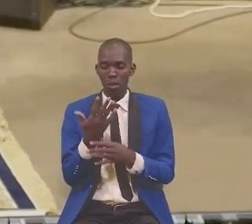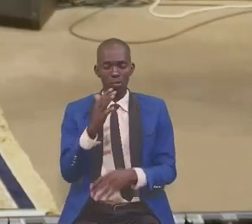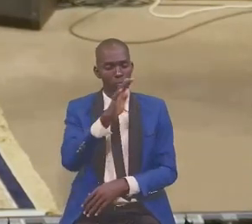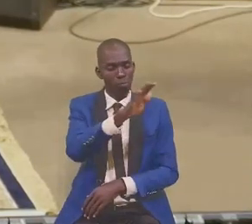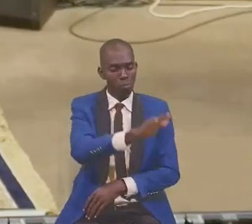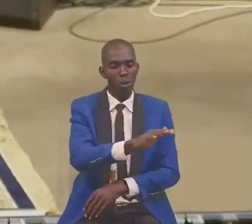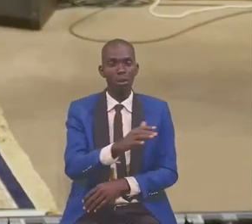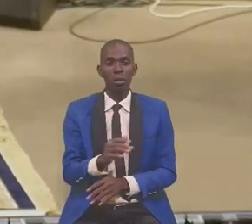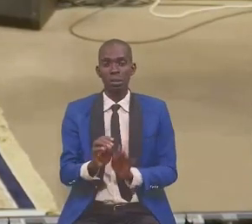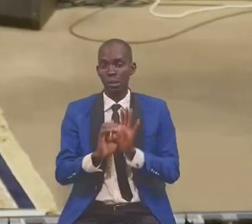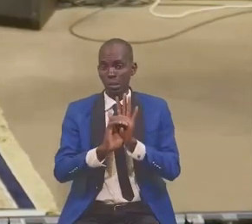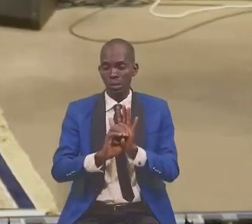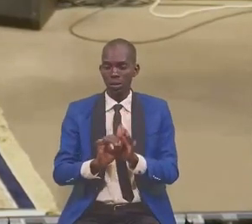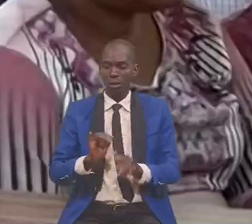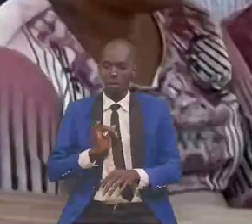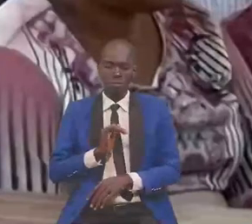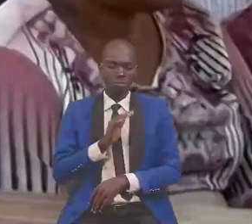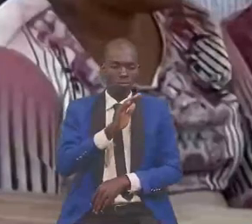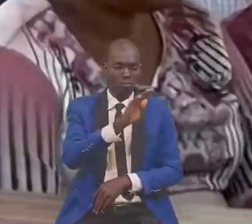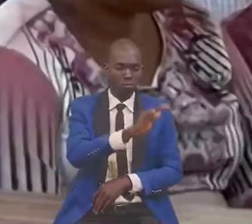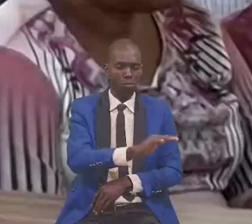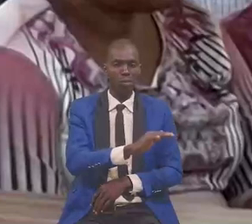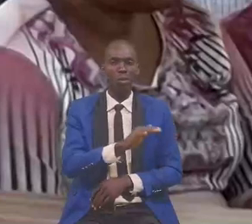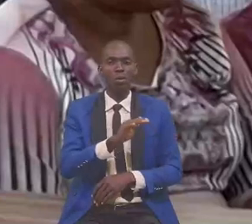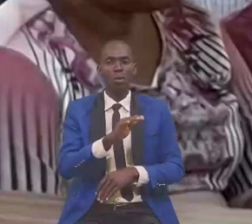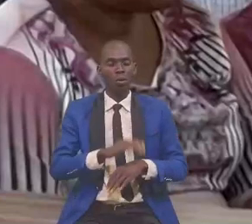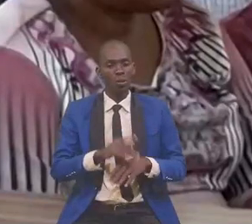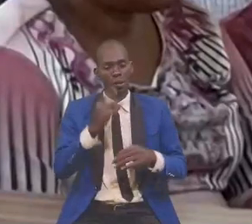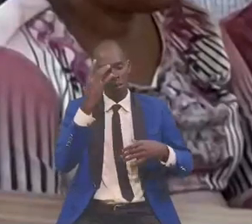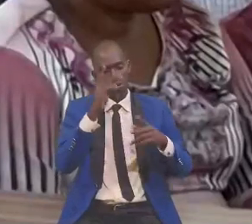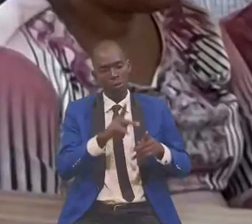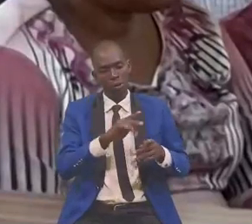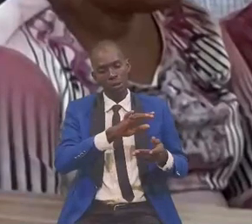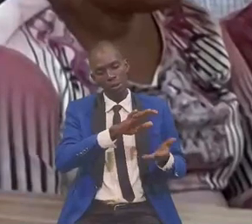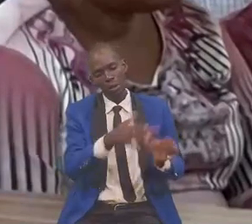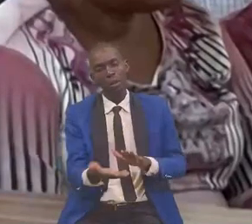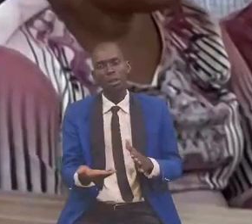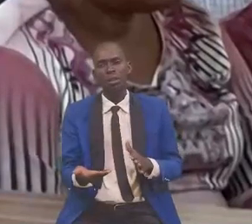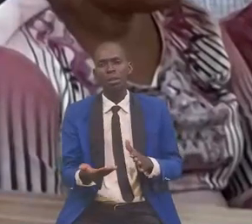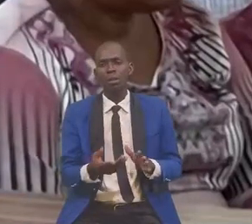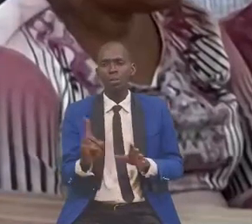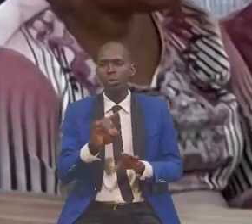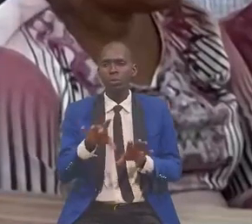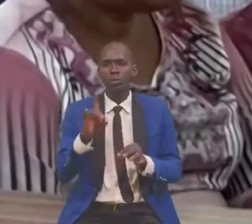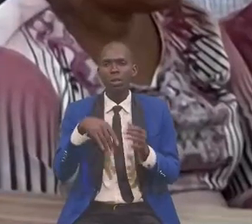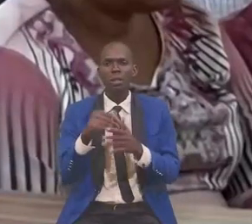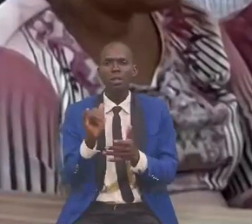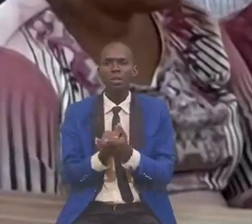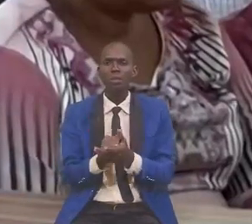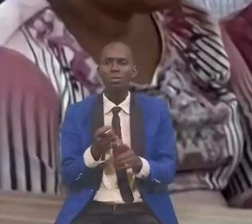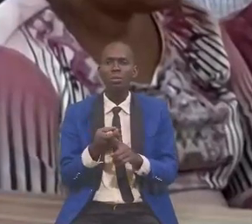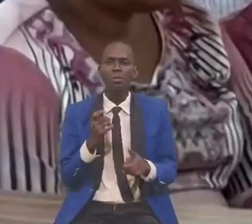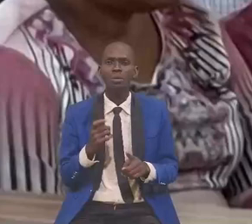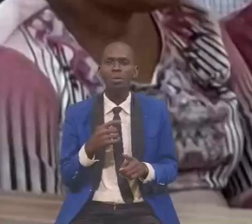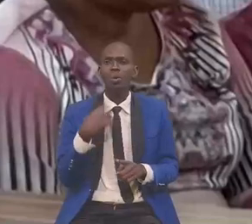main, et ils meurent. Où est-ce que tu as eu ça? Qui l'a